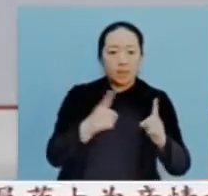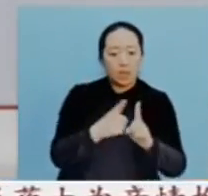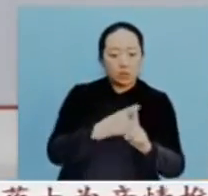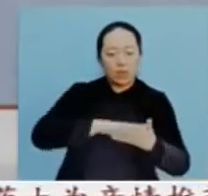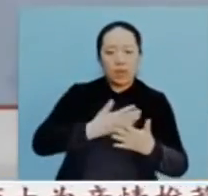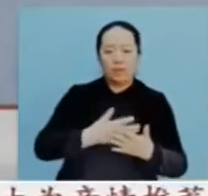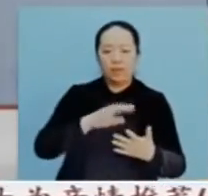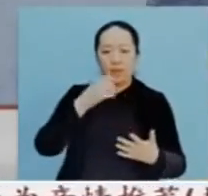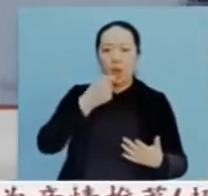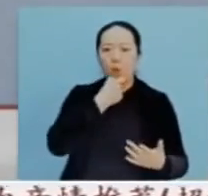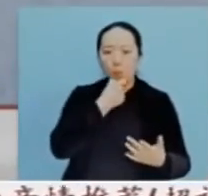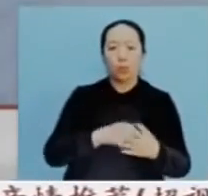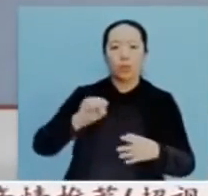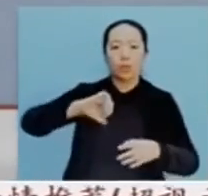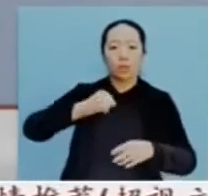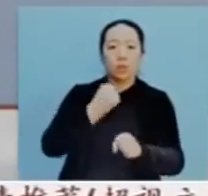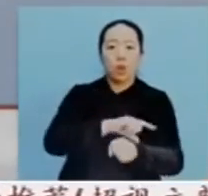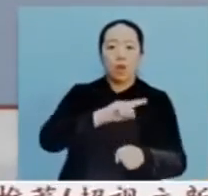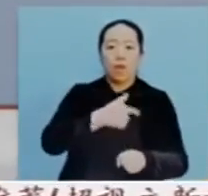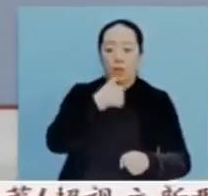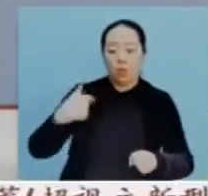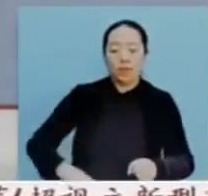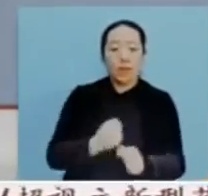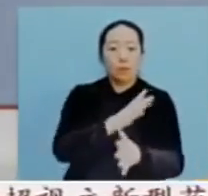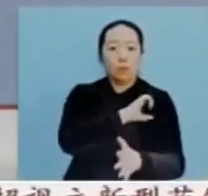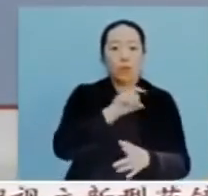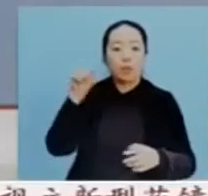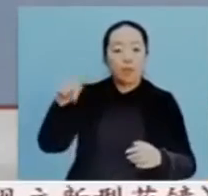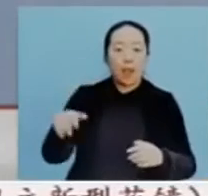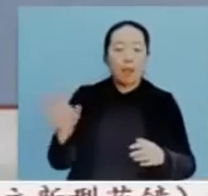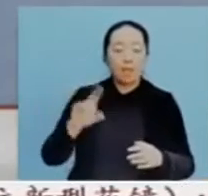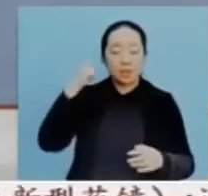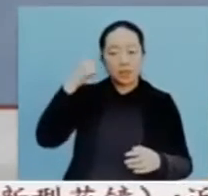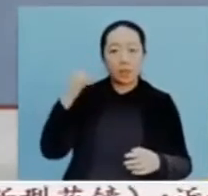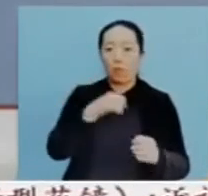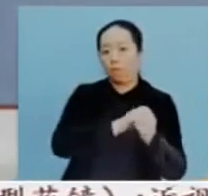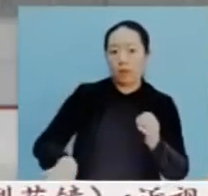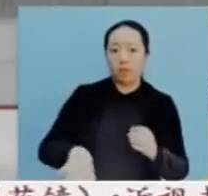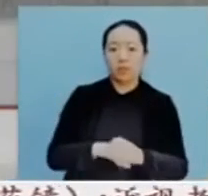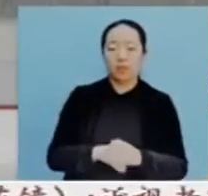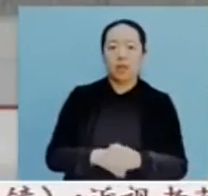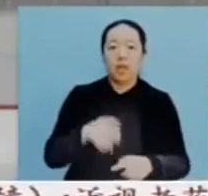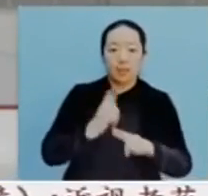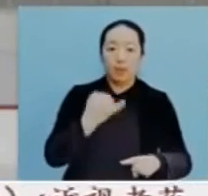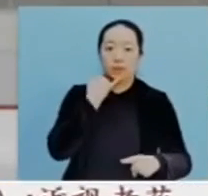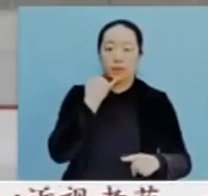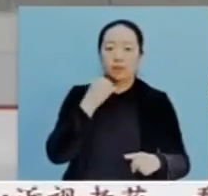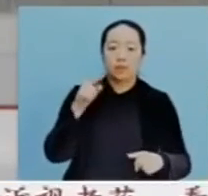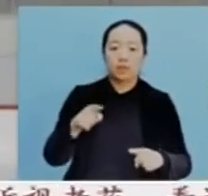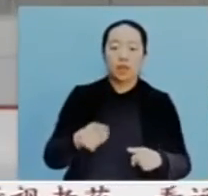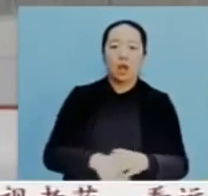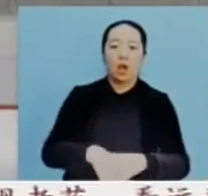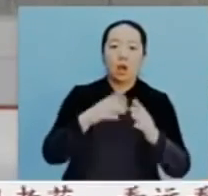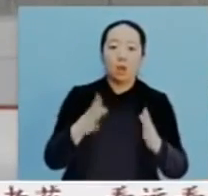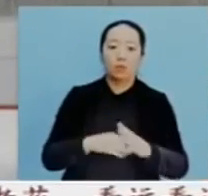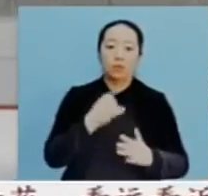动员，刘思彤从未想过放弃，只为这一个简单而单纯的信念。 当然是很开心很